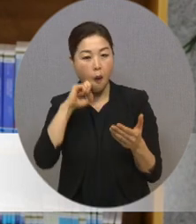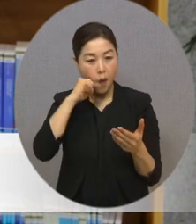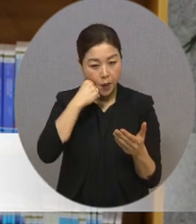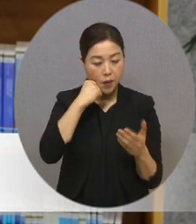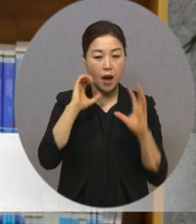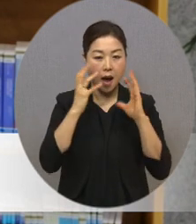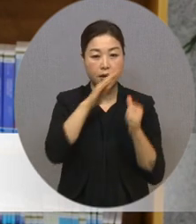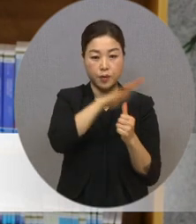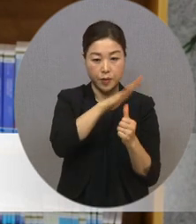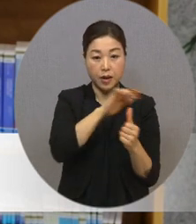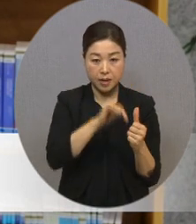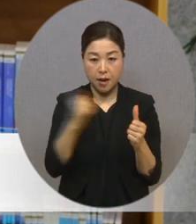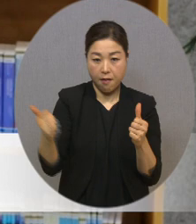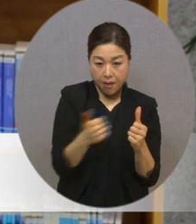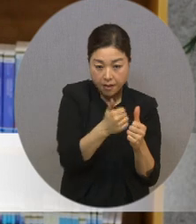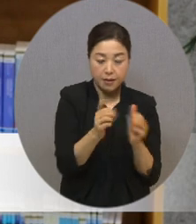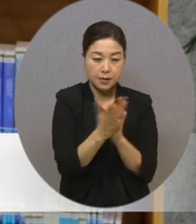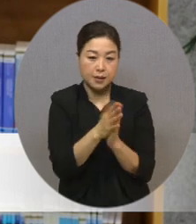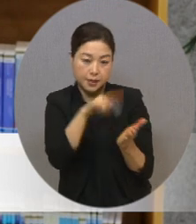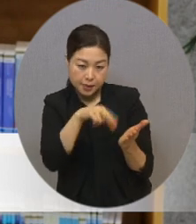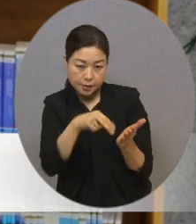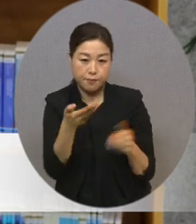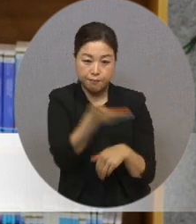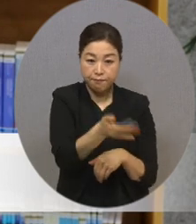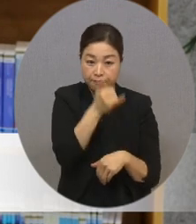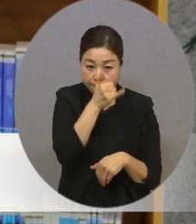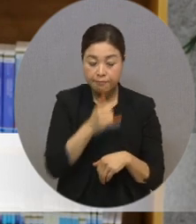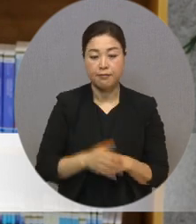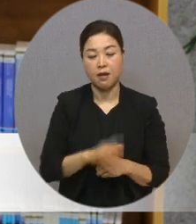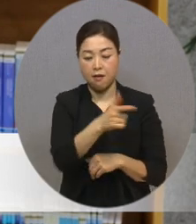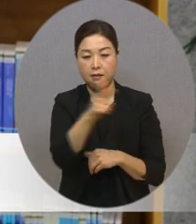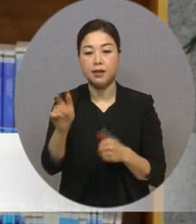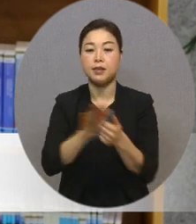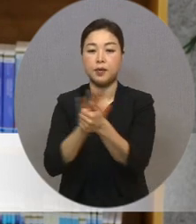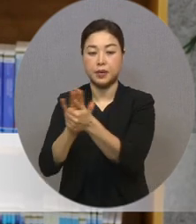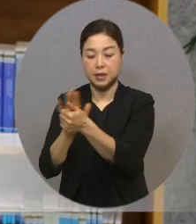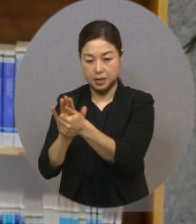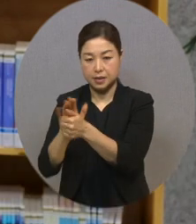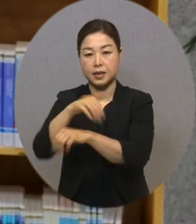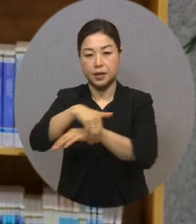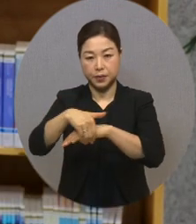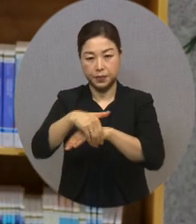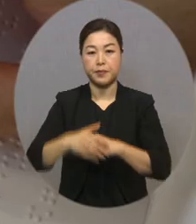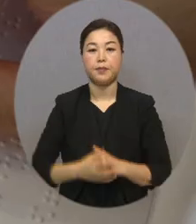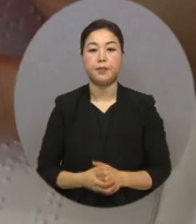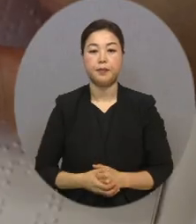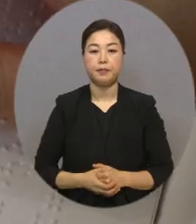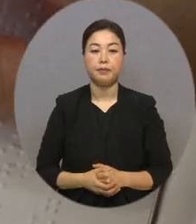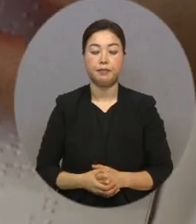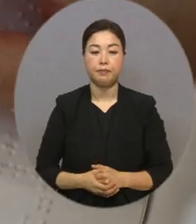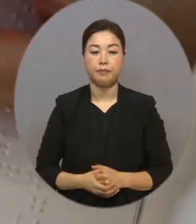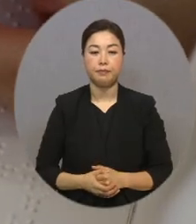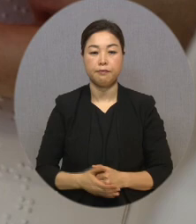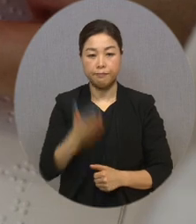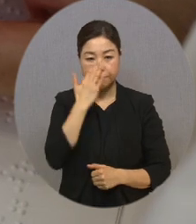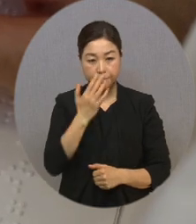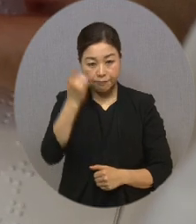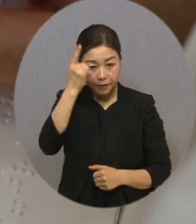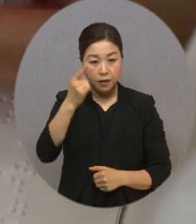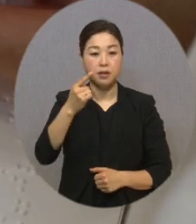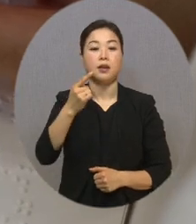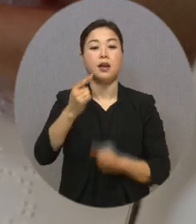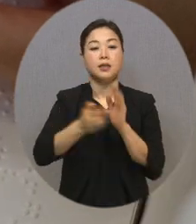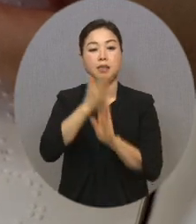찾아가서 책을 읽어준다든지 이런 여러 가지 서비스를 진행하고자 합니다. 순천시립